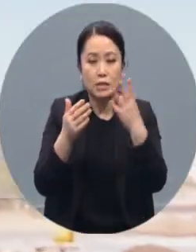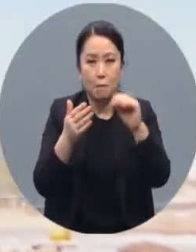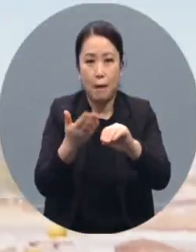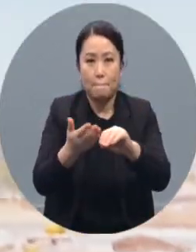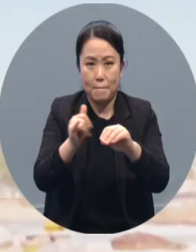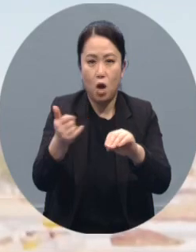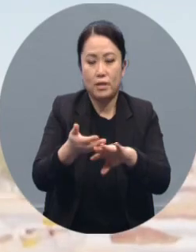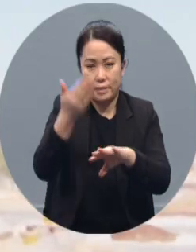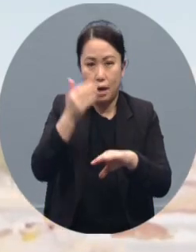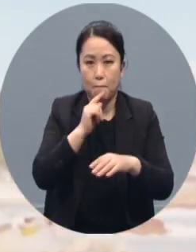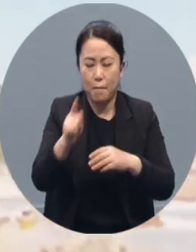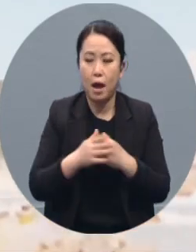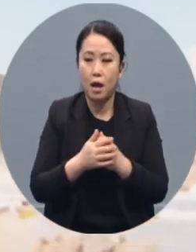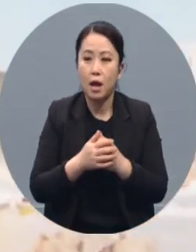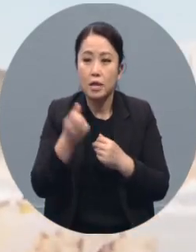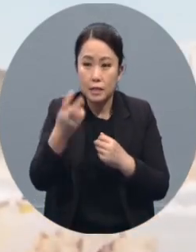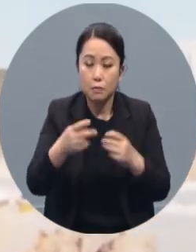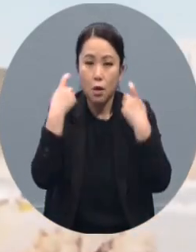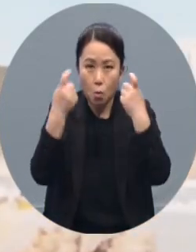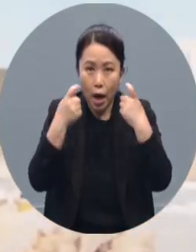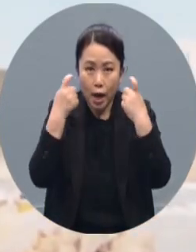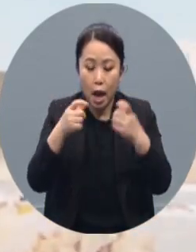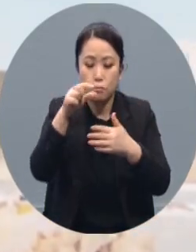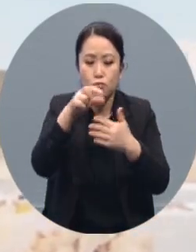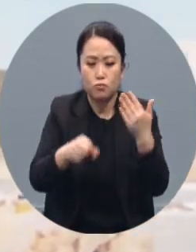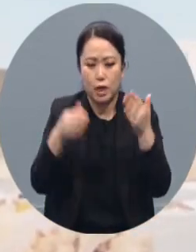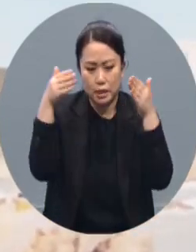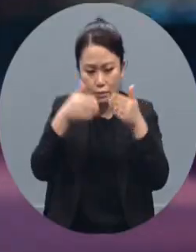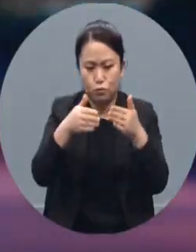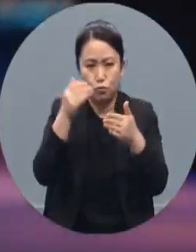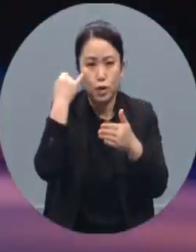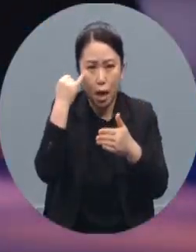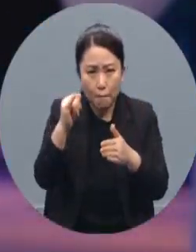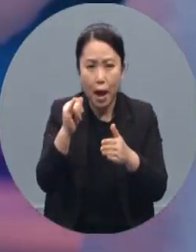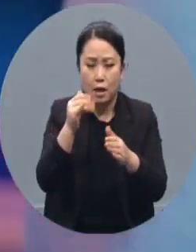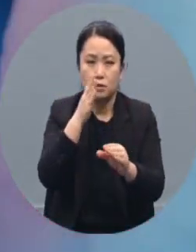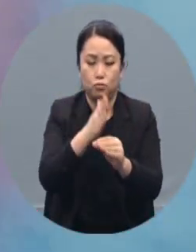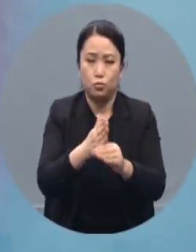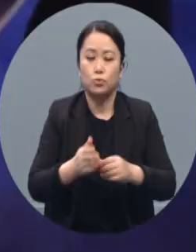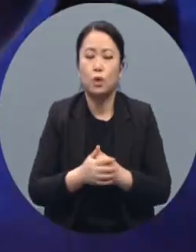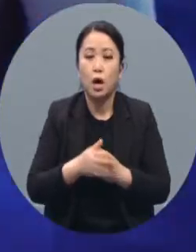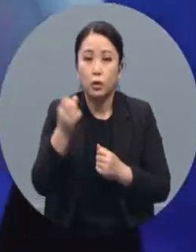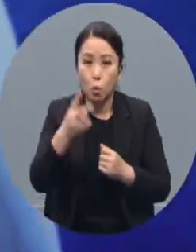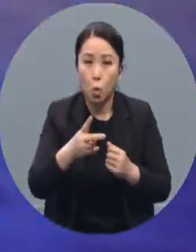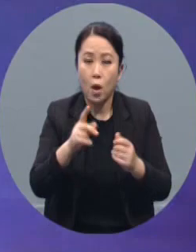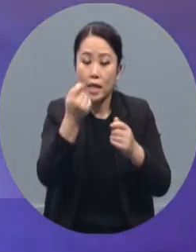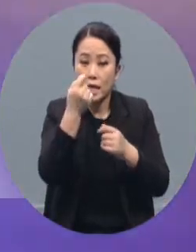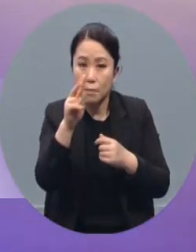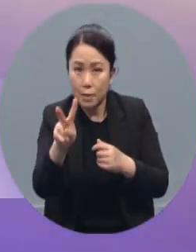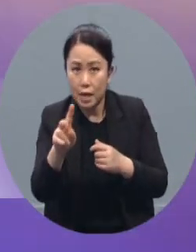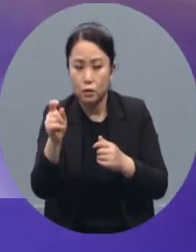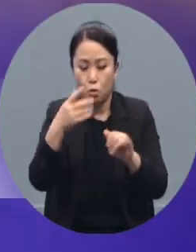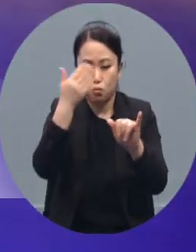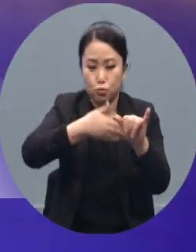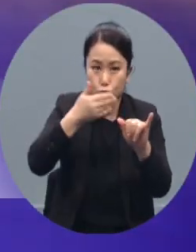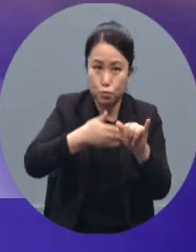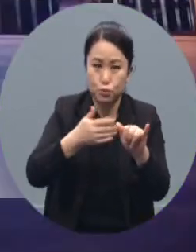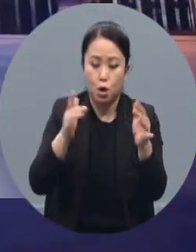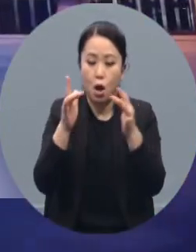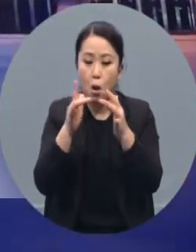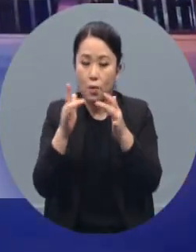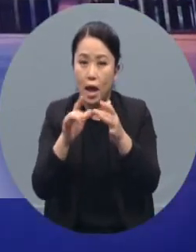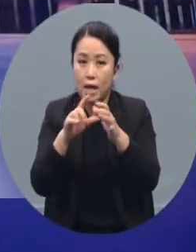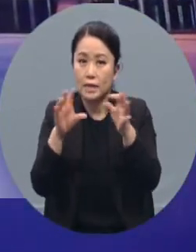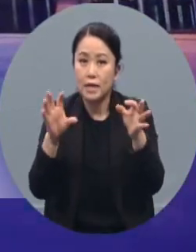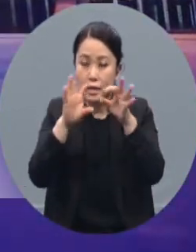관광 콘텐츠 개발에 집중하고 있습니다. TV 방송과 유튜브, 온라인 동영상 서비스 등 홍보 채널을 다양화하고